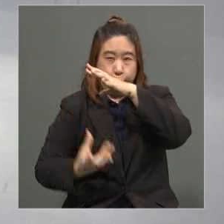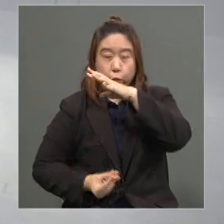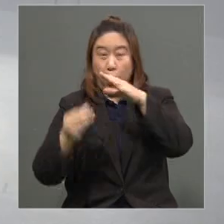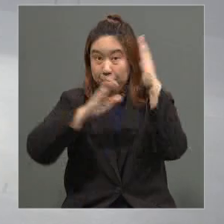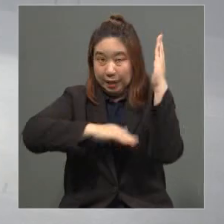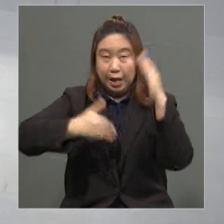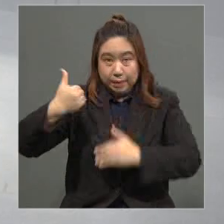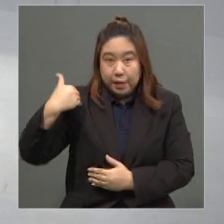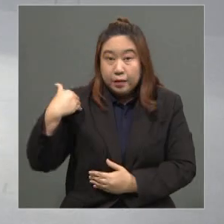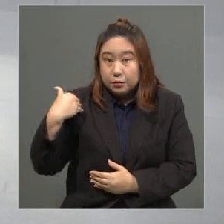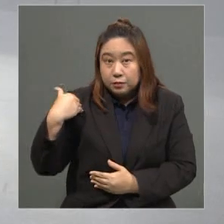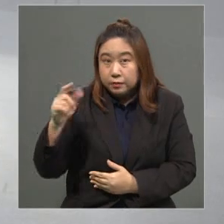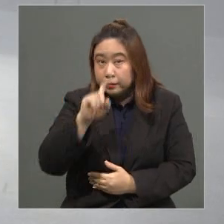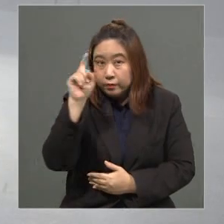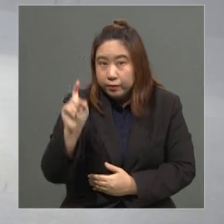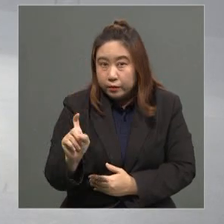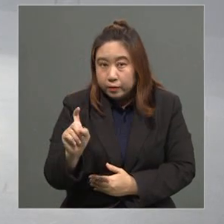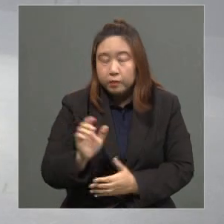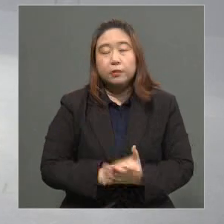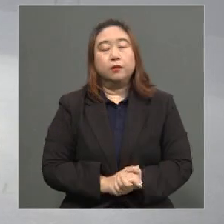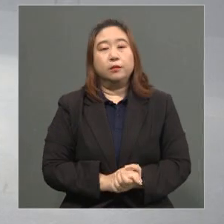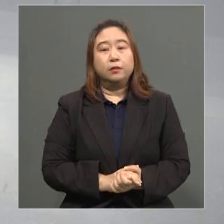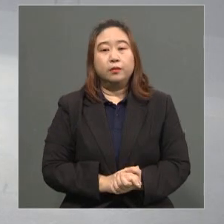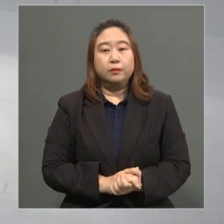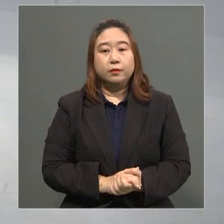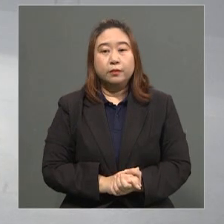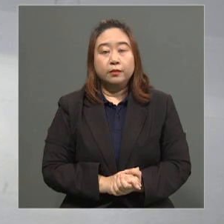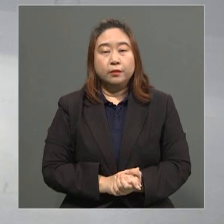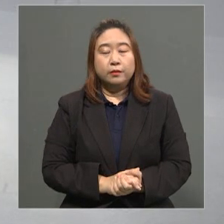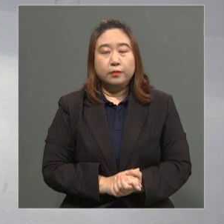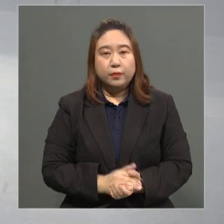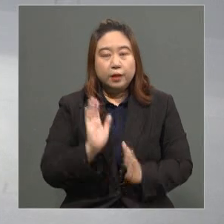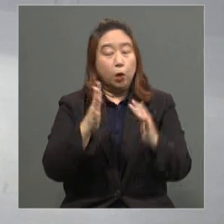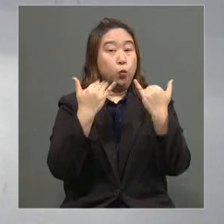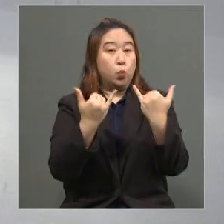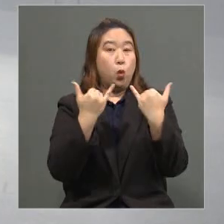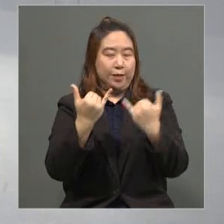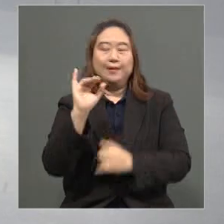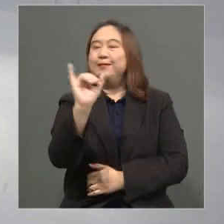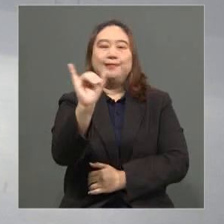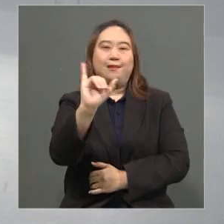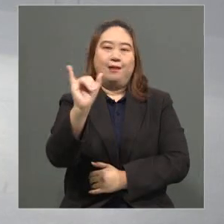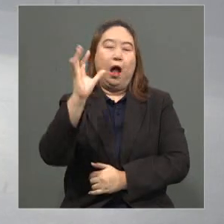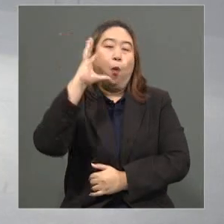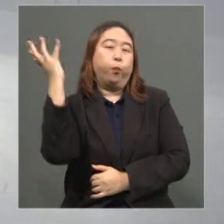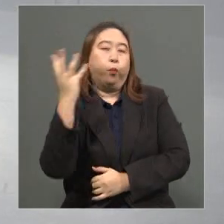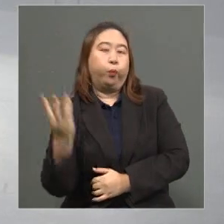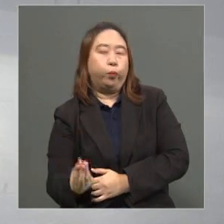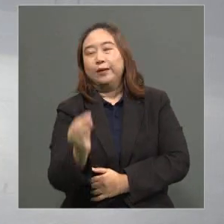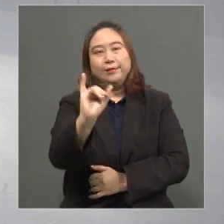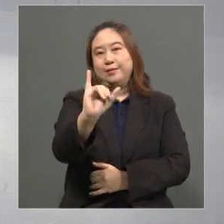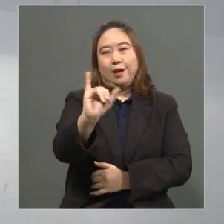chacun Absamedช่ นี้ยังพายุไมมีสัญิการกอตัว